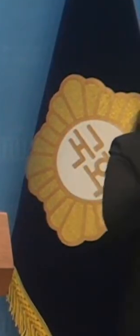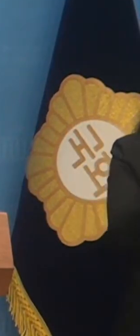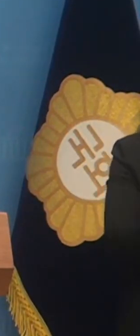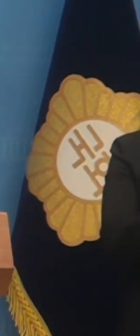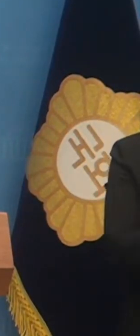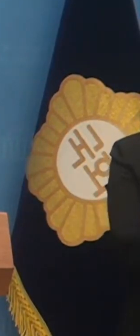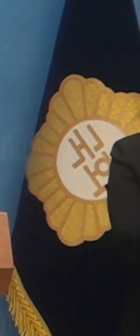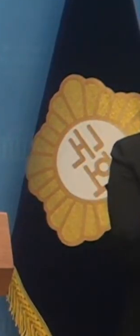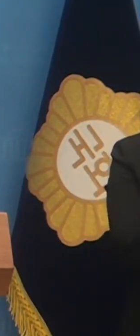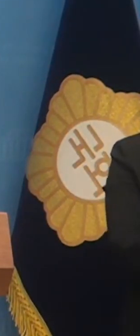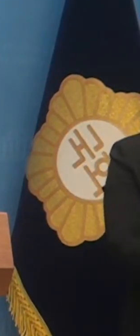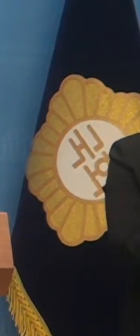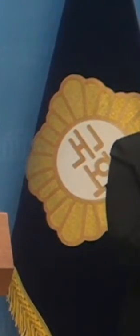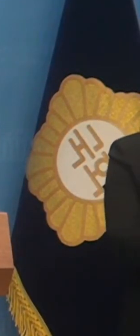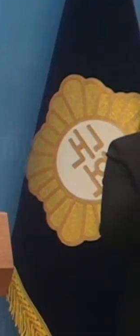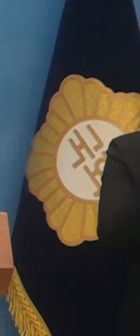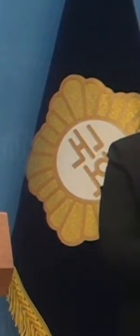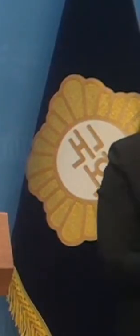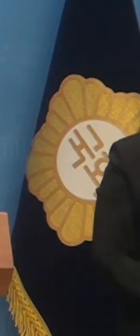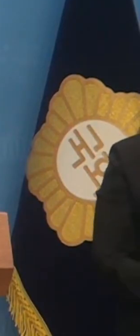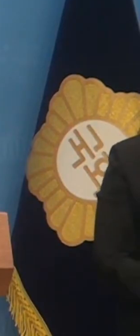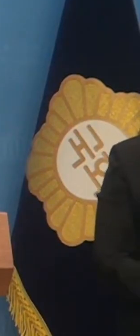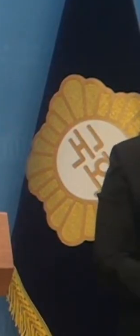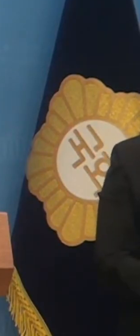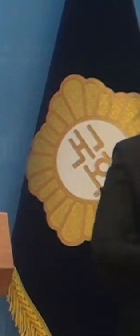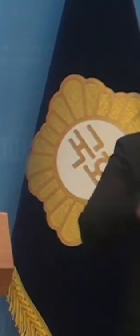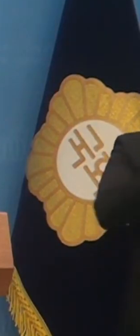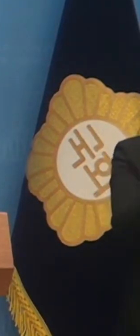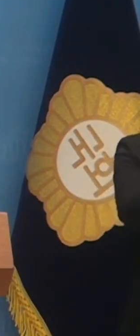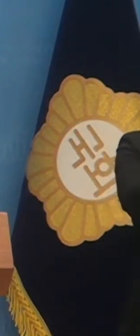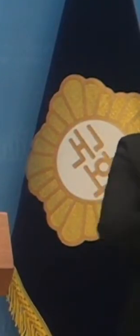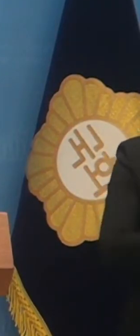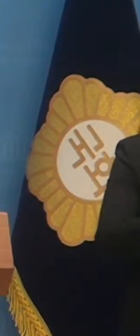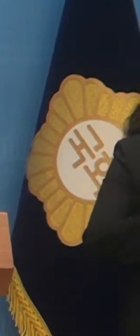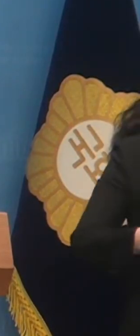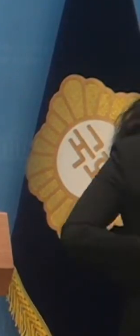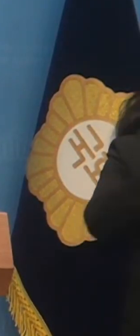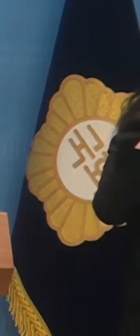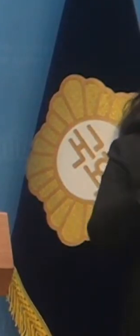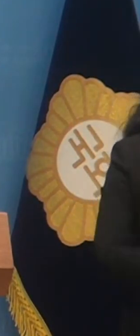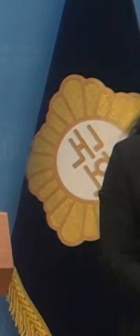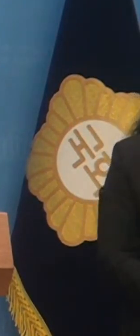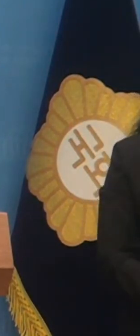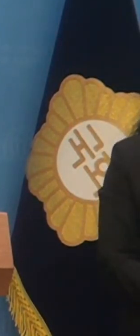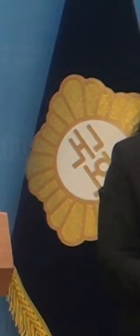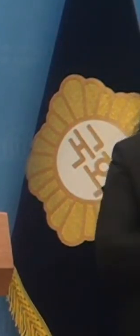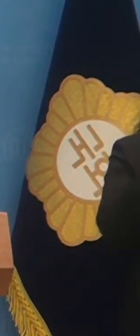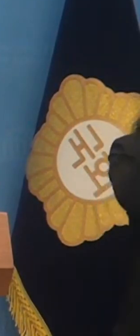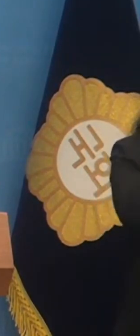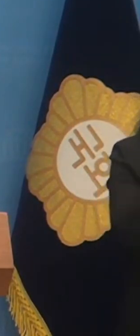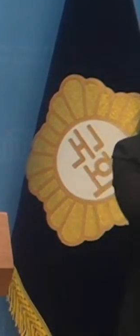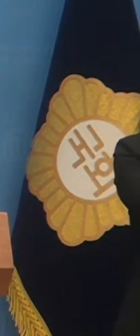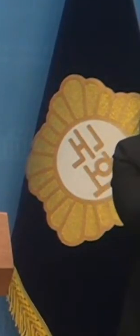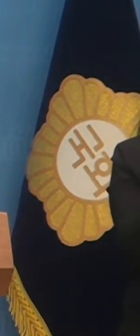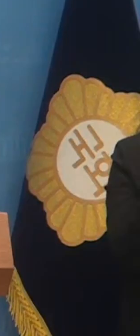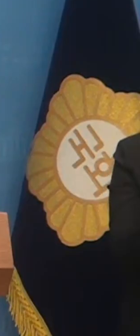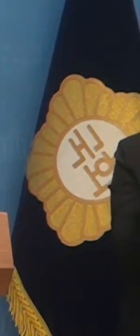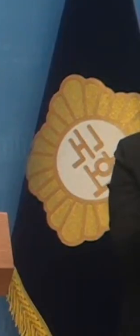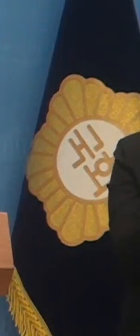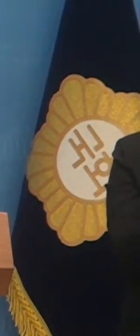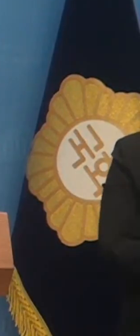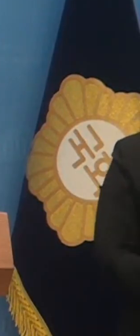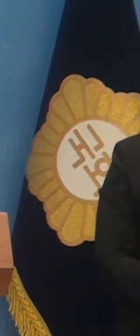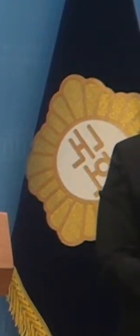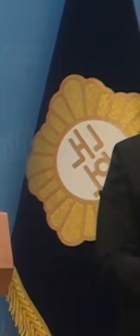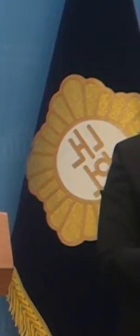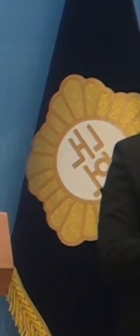없는 심각한 문제 아니었습니까? 3차 소환 통보까지 갈 필요도 없습니다. 끝까지 파렴치한 이